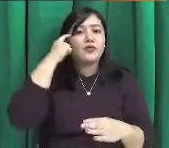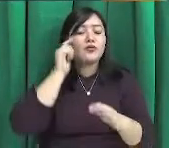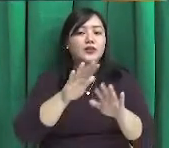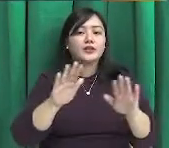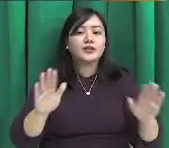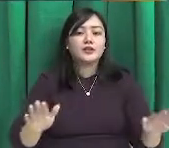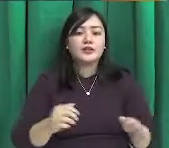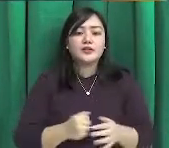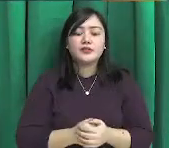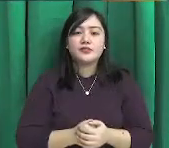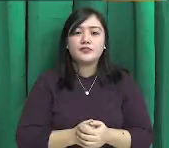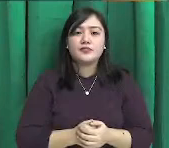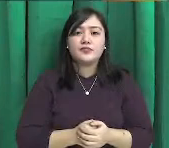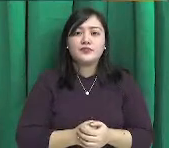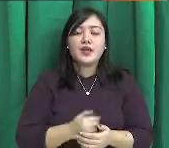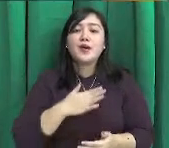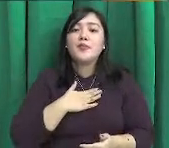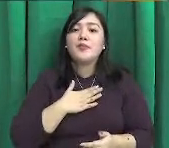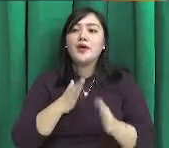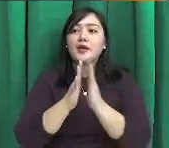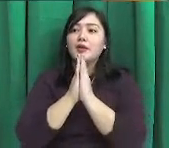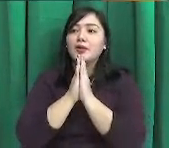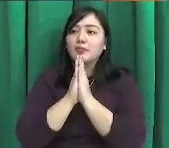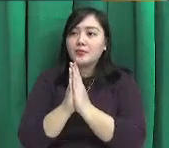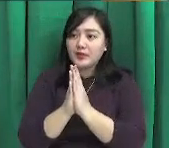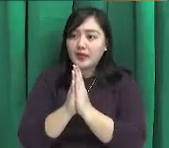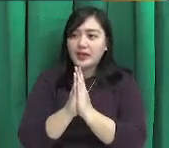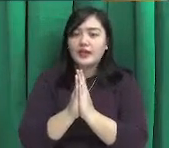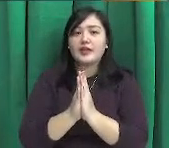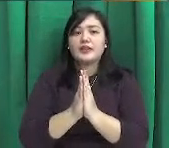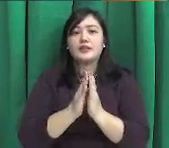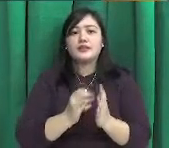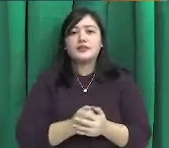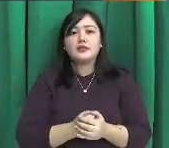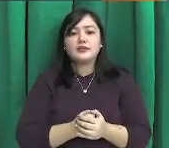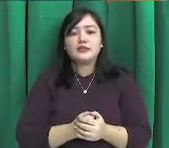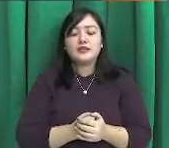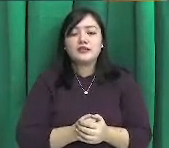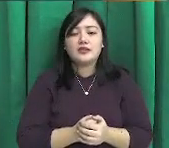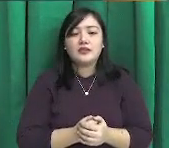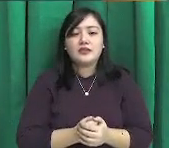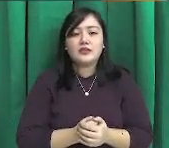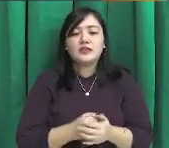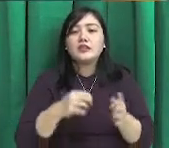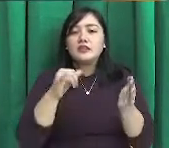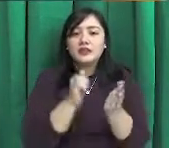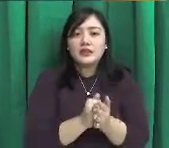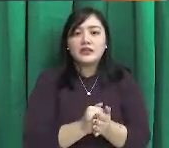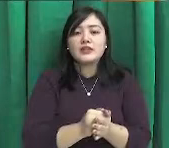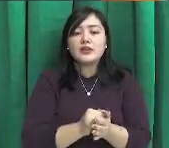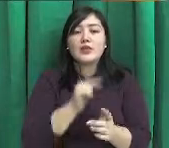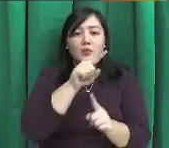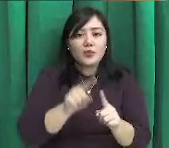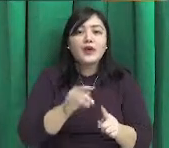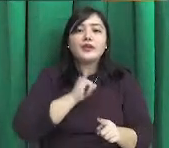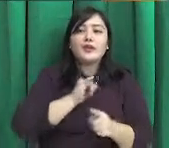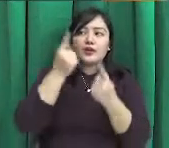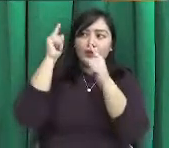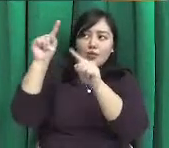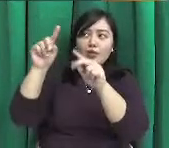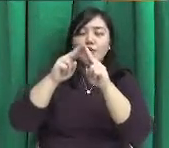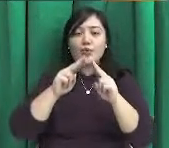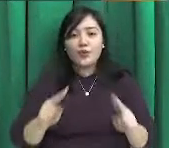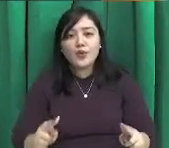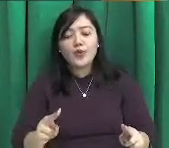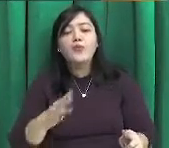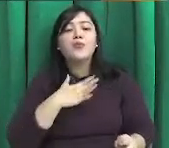mga anak ko na maayos at si Dennis na nasa tamang pag-iisip. Amen. Yun po. Ayun,